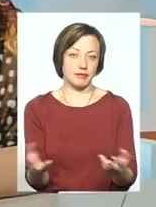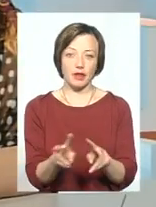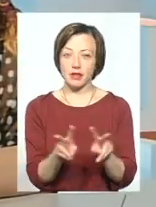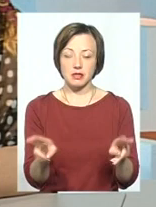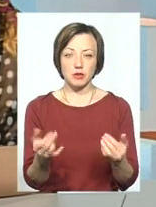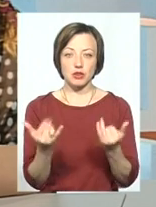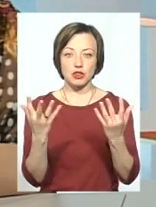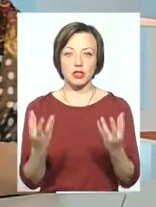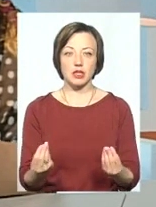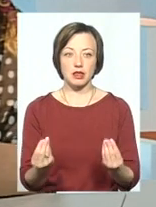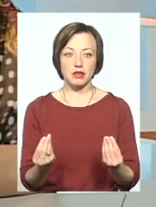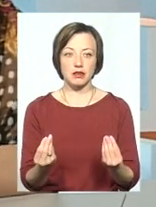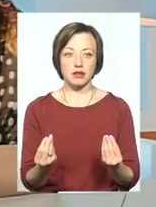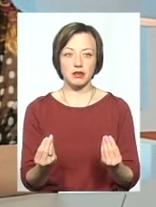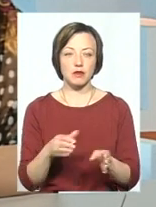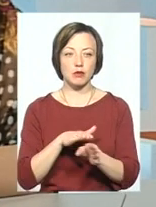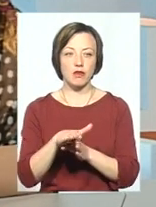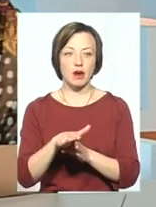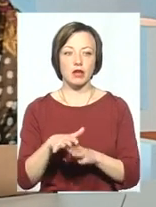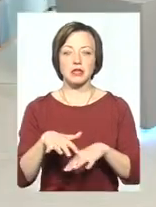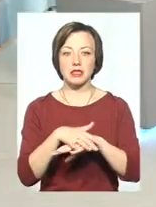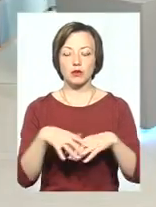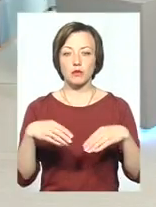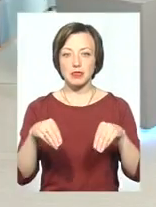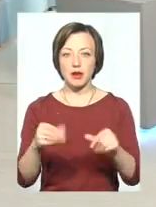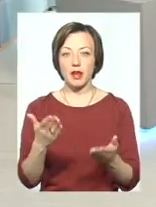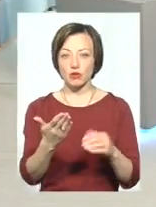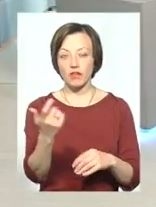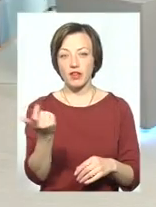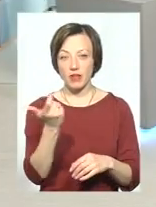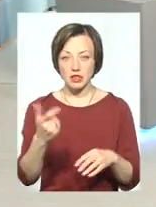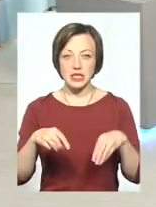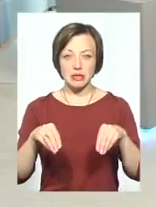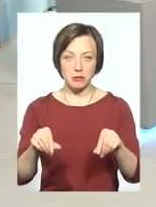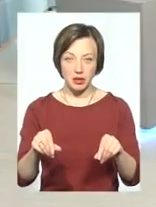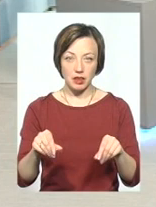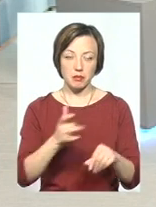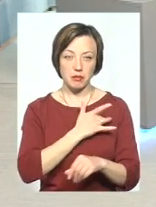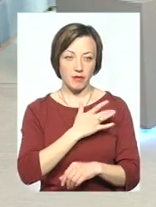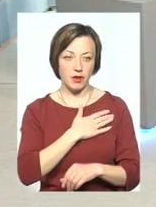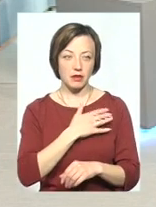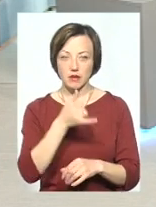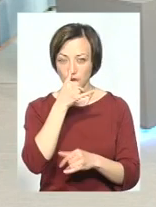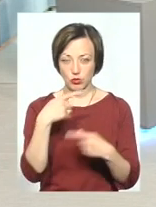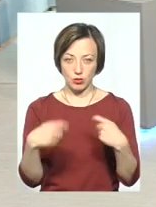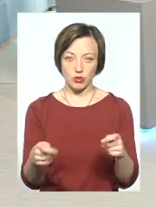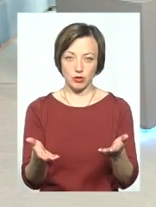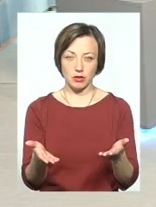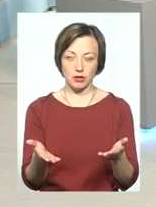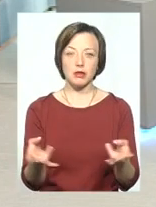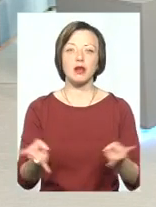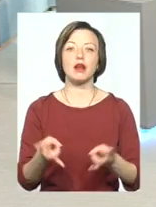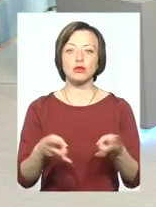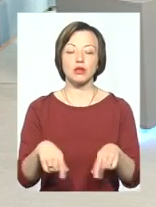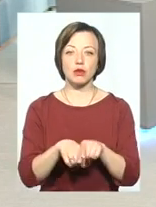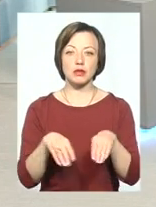саме на сьогоднішній день ми от відбувається з ринком землі. Якщо ви власник землі і приватної, ви не можете її продати, то для